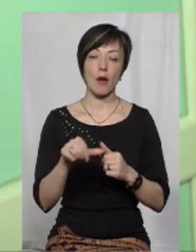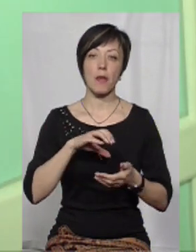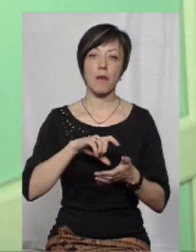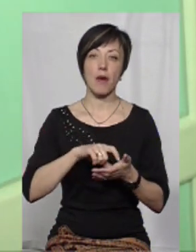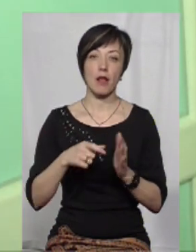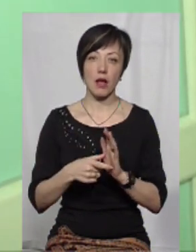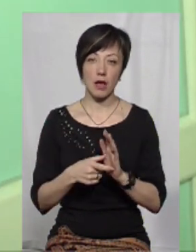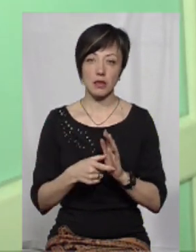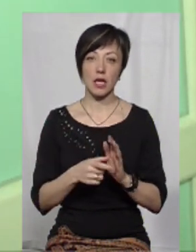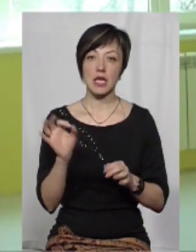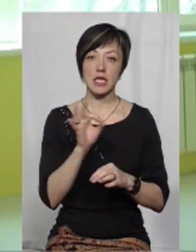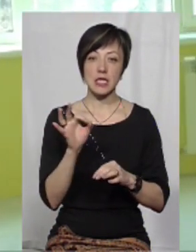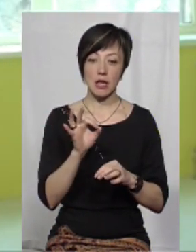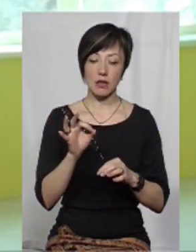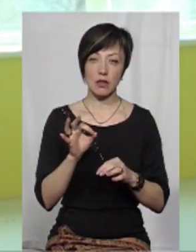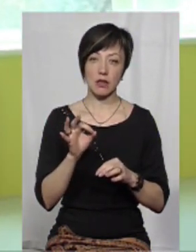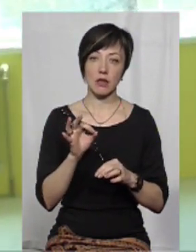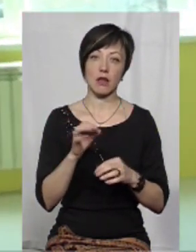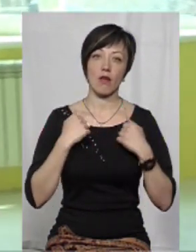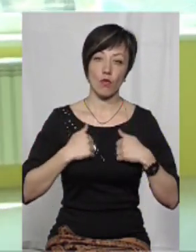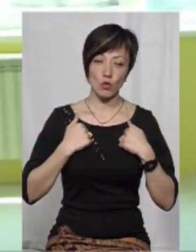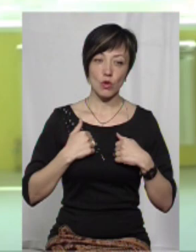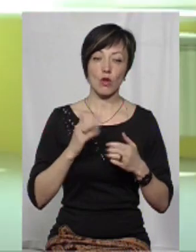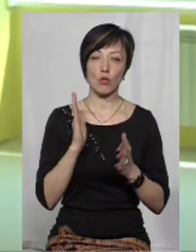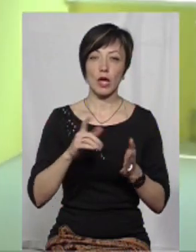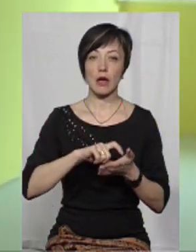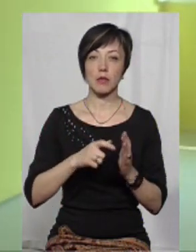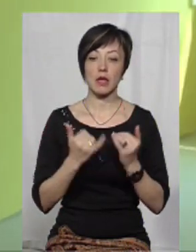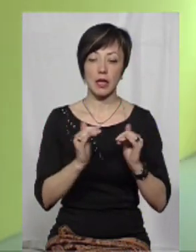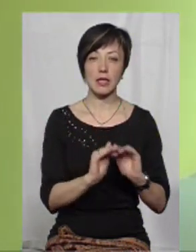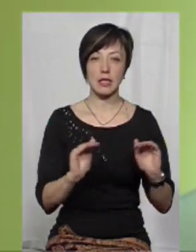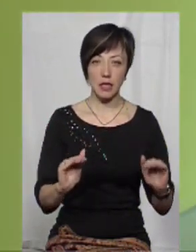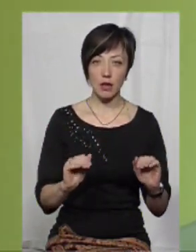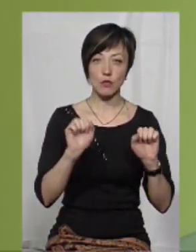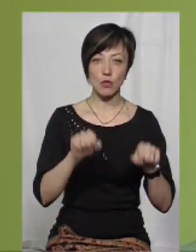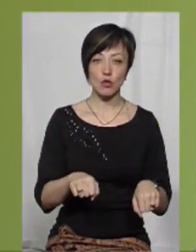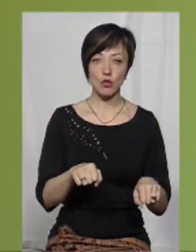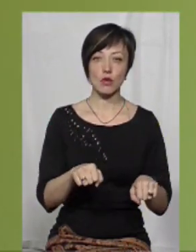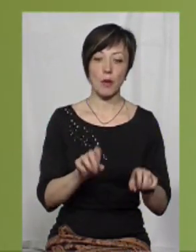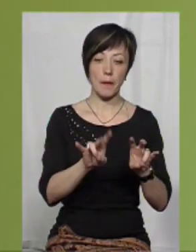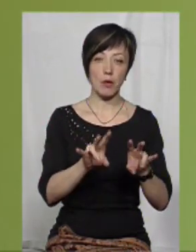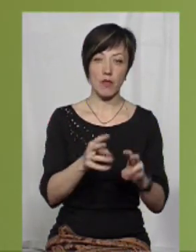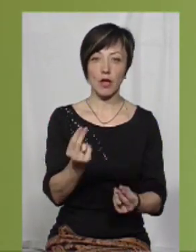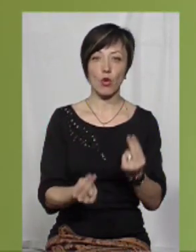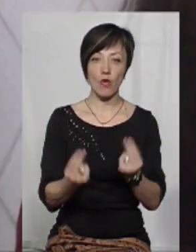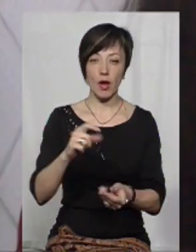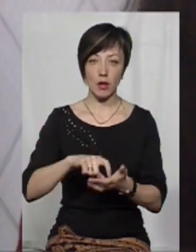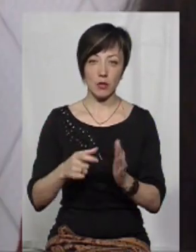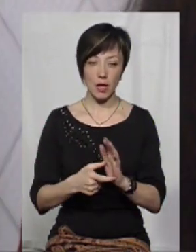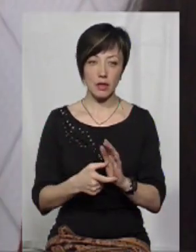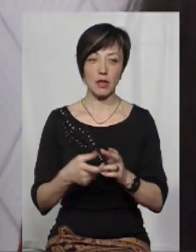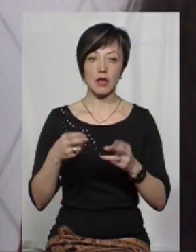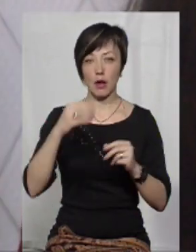палати, санвузли, буде кімната для дітей, де вони зможуть перебувати, ігрова кімната,